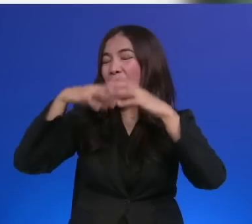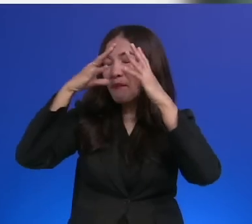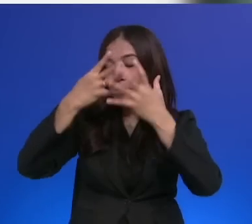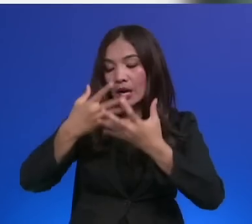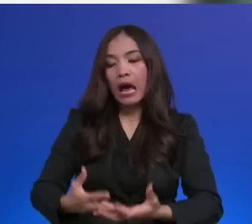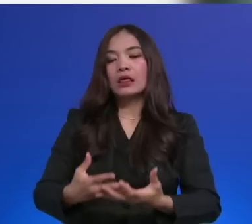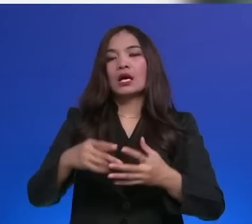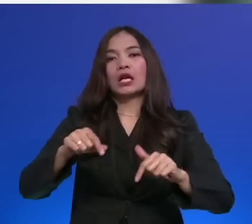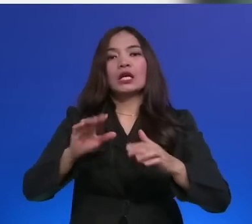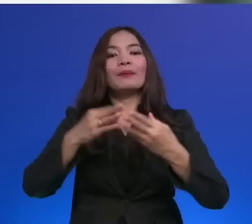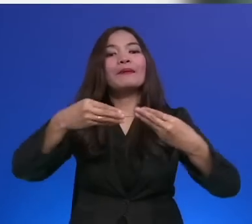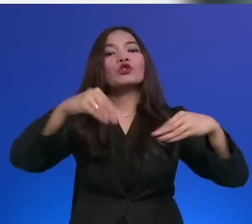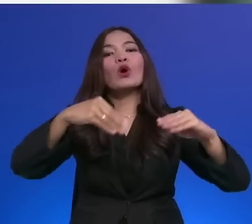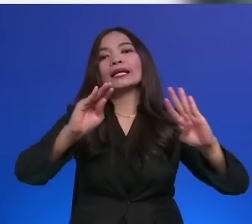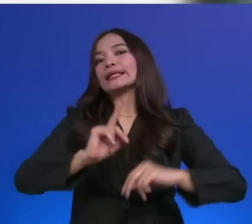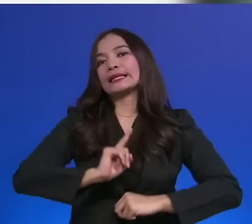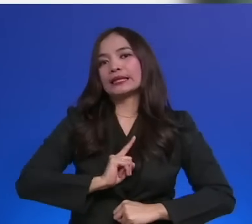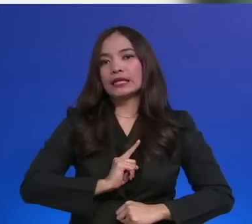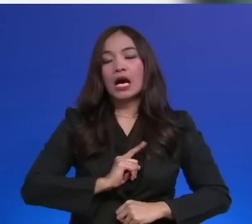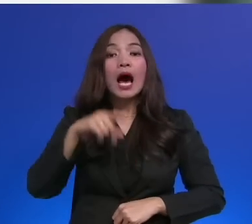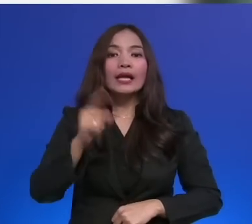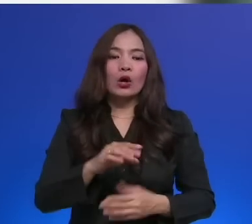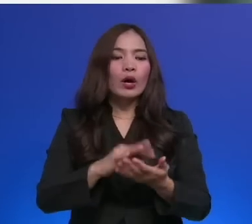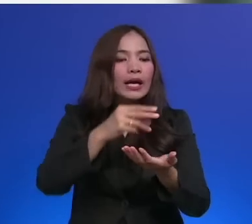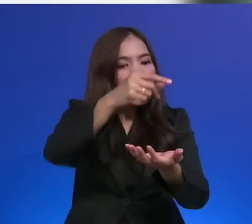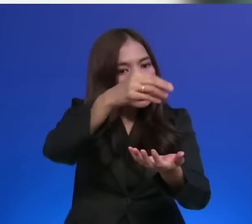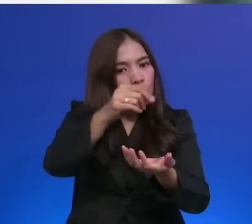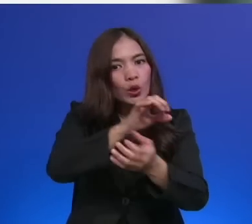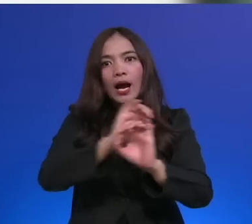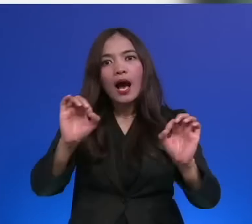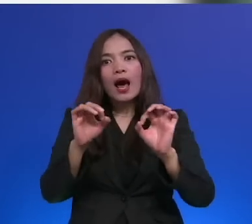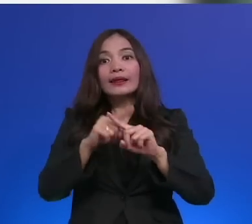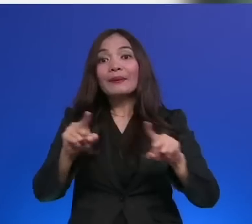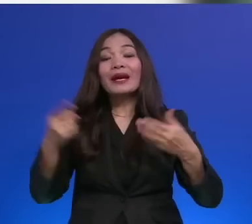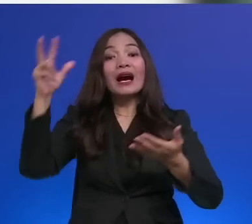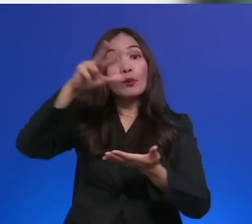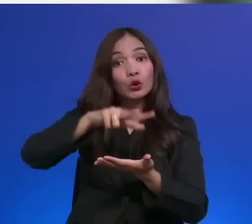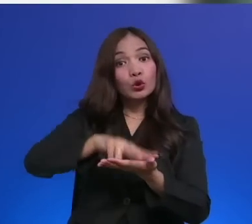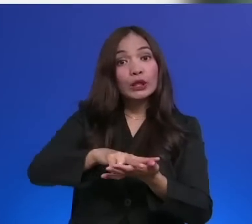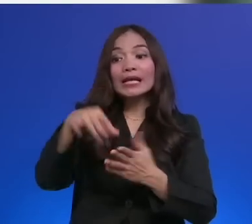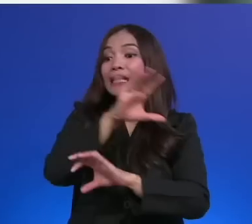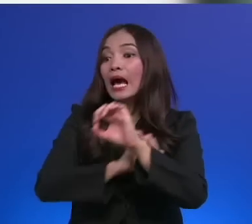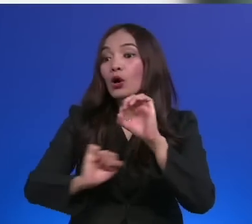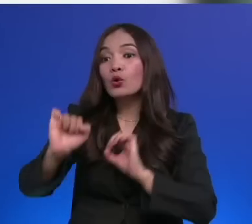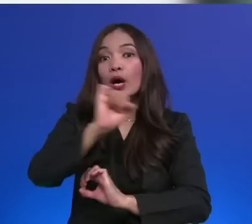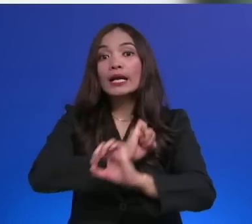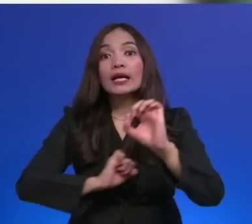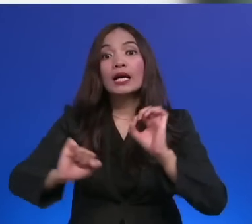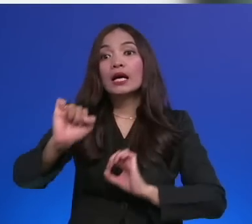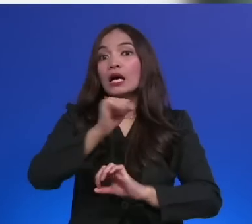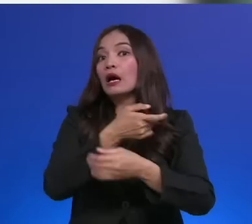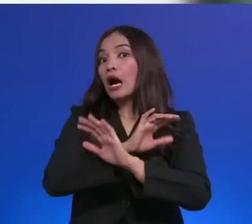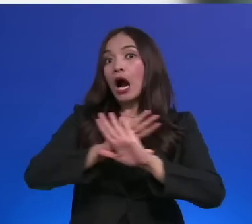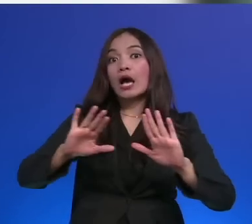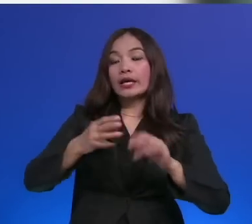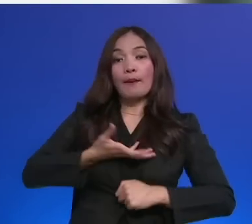dirinya. Atau tidak ke dukun, tetapi mengambil keputusan atau tindakan di luar kehendak